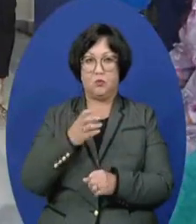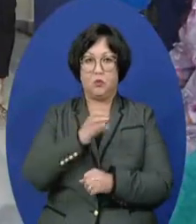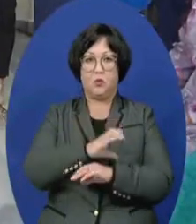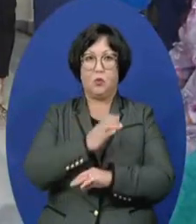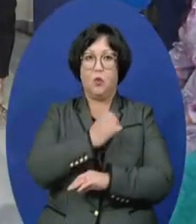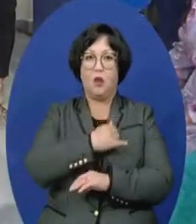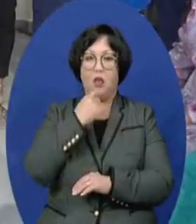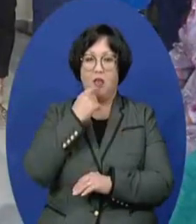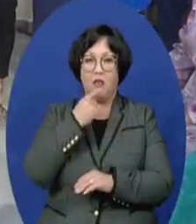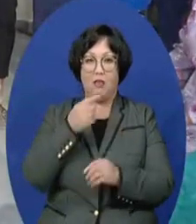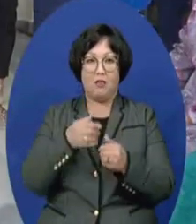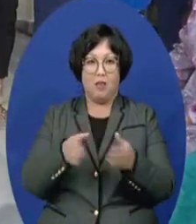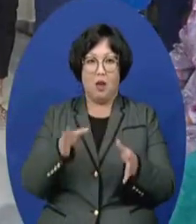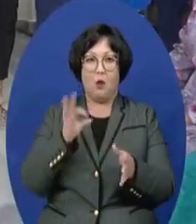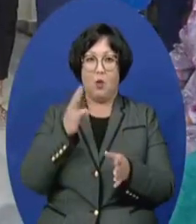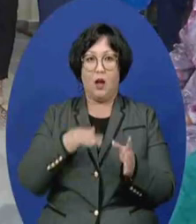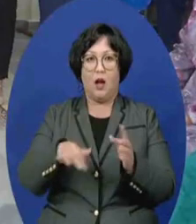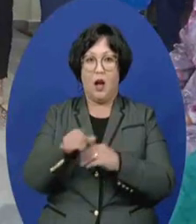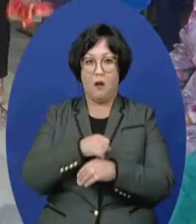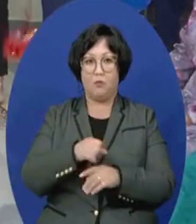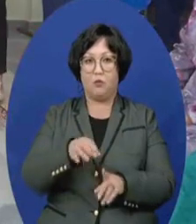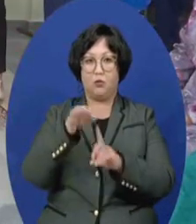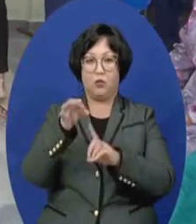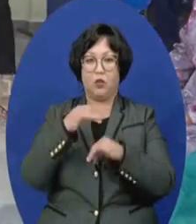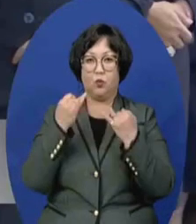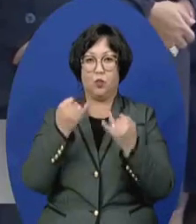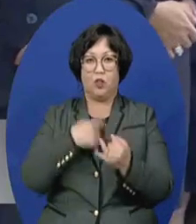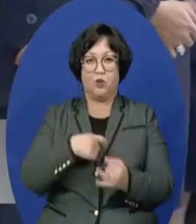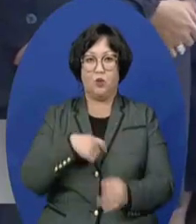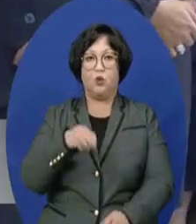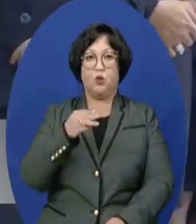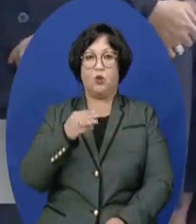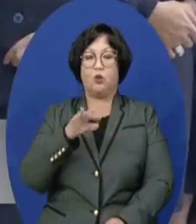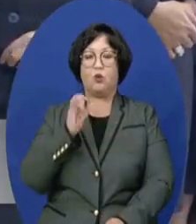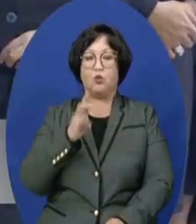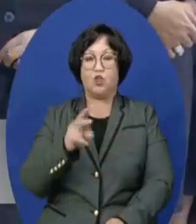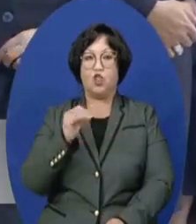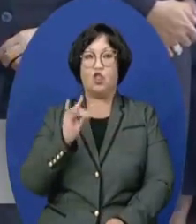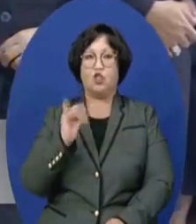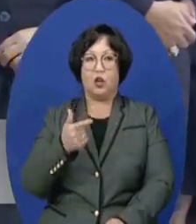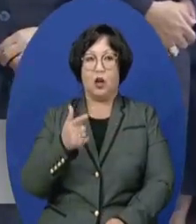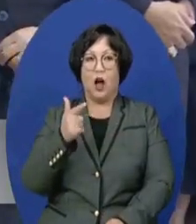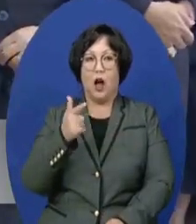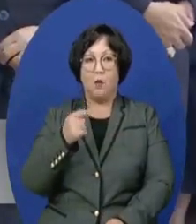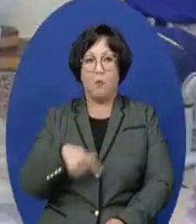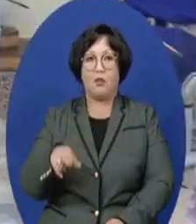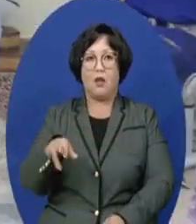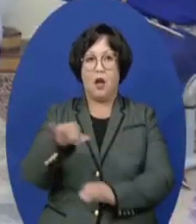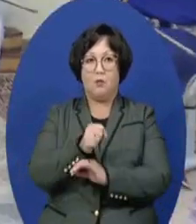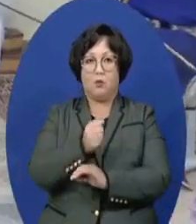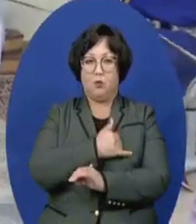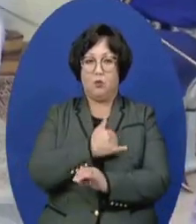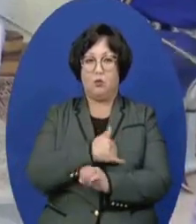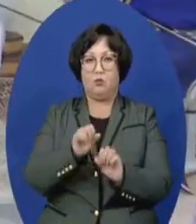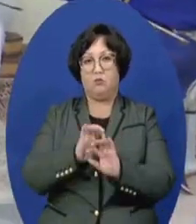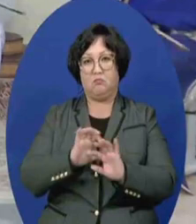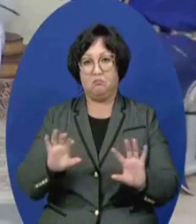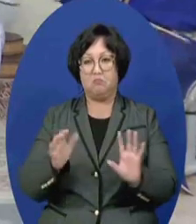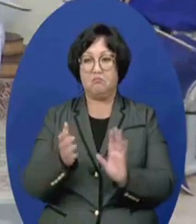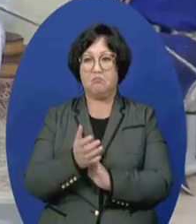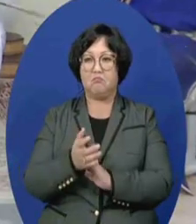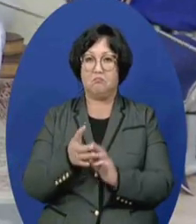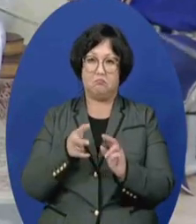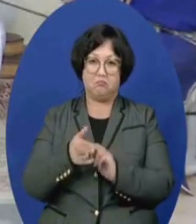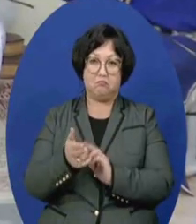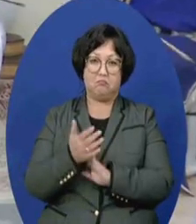ярьжуулаа. Сургуулийн нээлтэд Өвөрхангай аймгаас сонгогдсон улсын хурлын гишүүн Тогтох Сүрэн, Чинзориг, Гамболд болон аймгийн удирдлагууд оролцлоо.